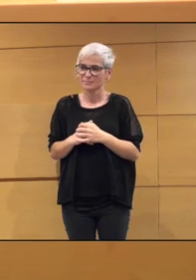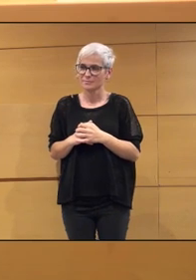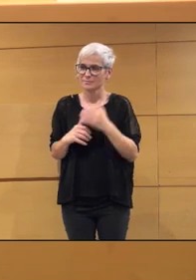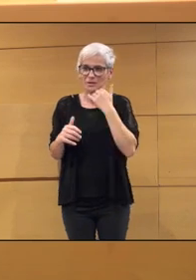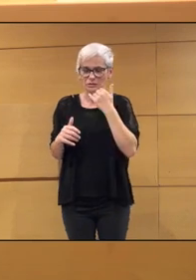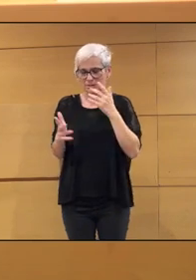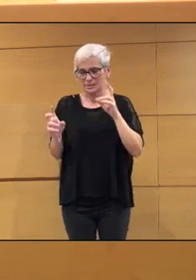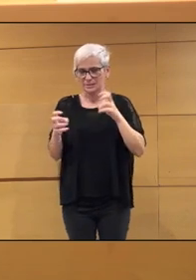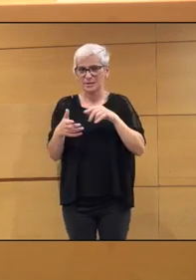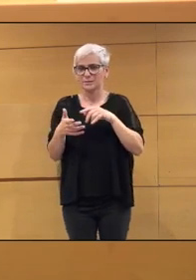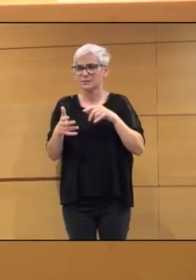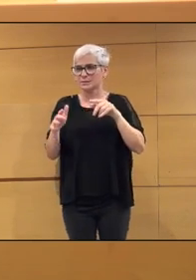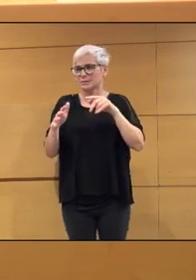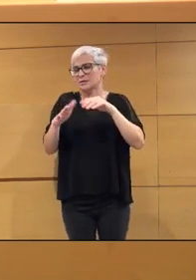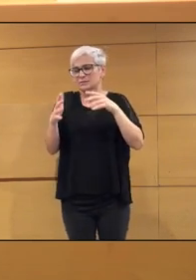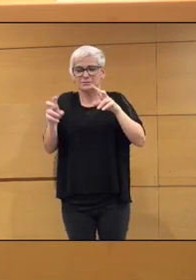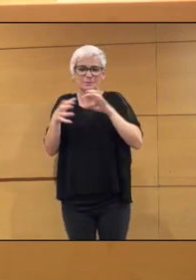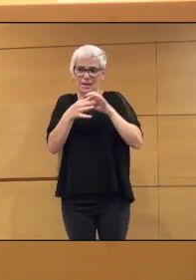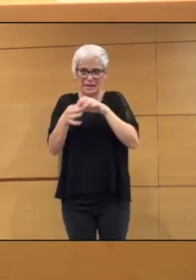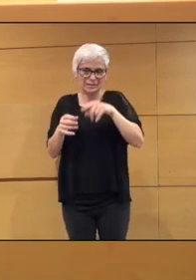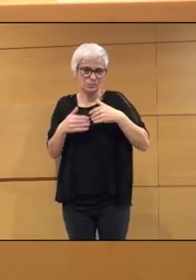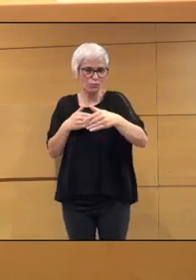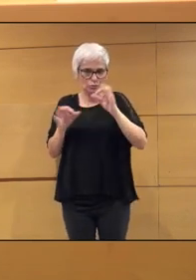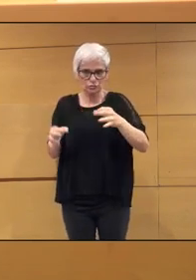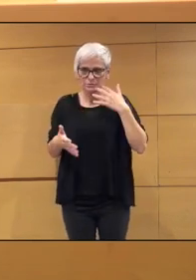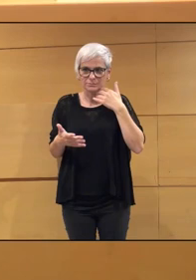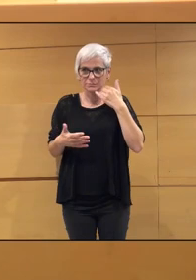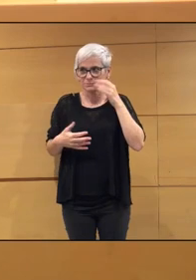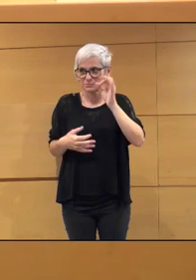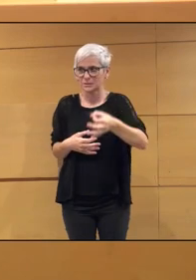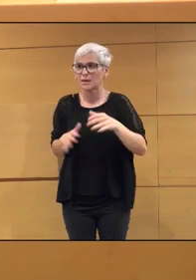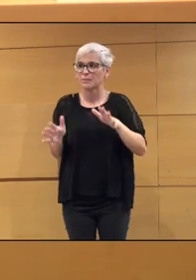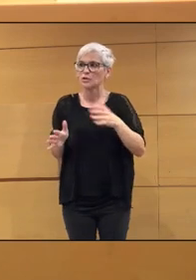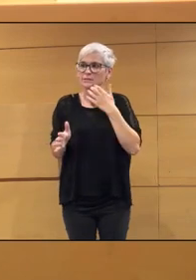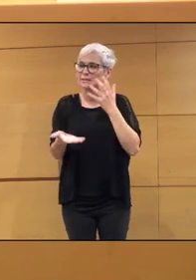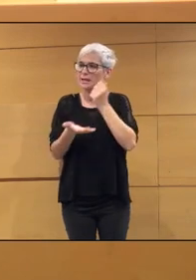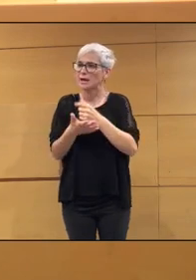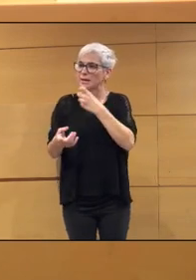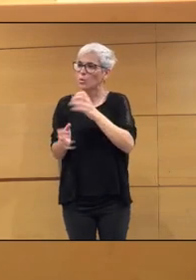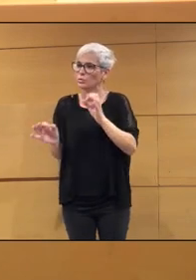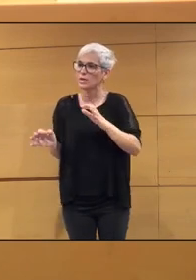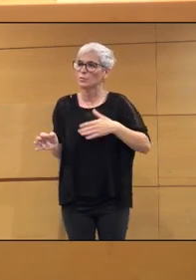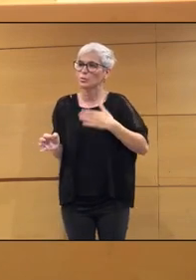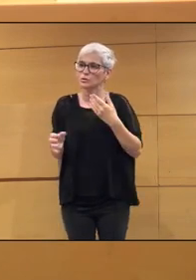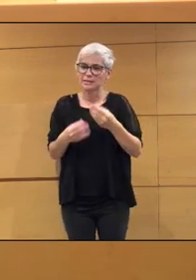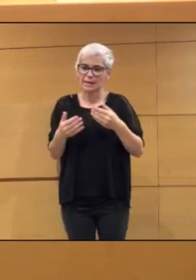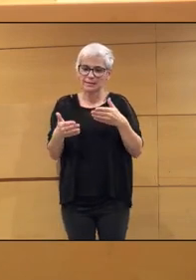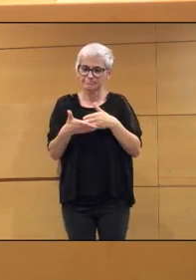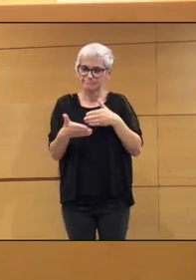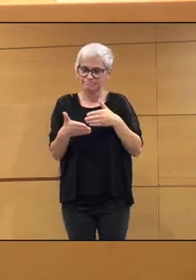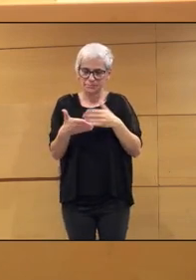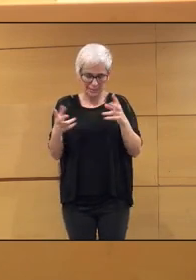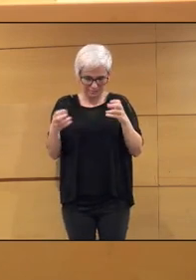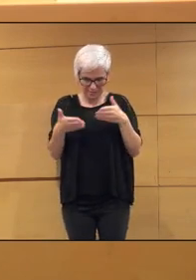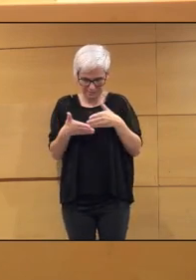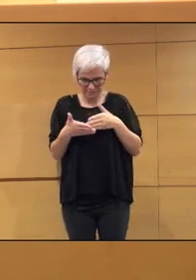el futur, però realment crec que si ens centrem tant en la pregunta dels famosos PDFs és perquè potser estem estancats aquí.